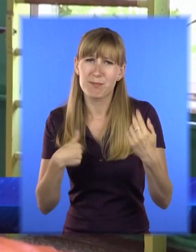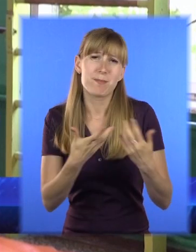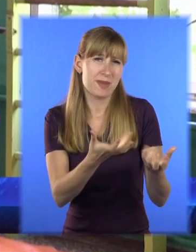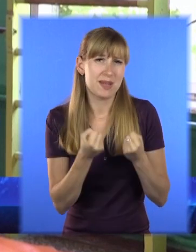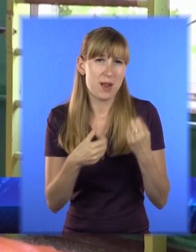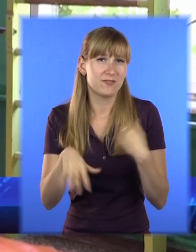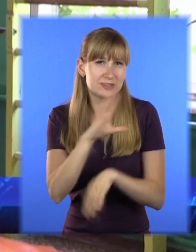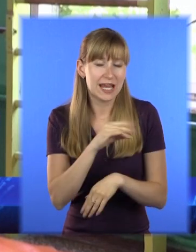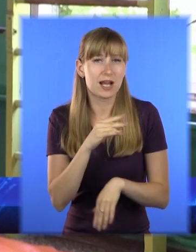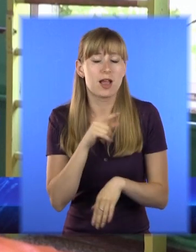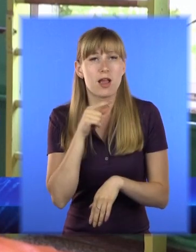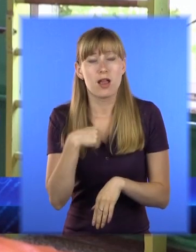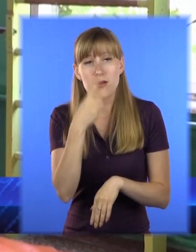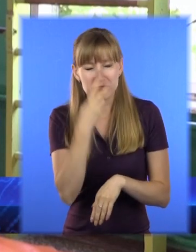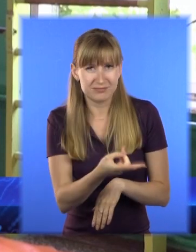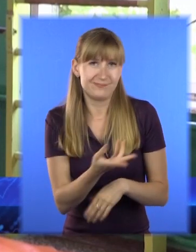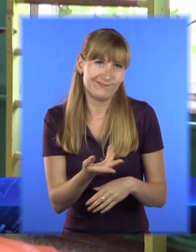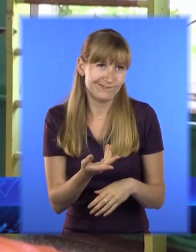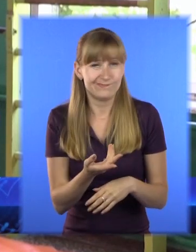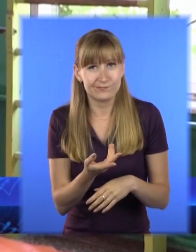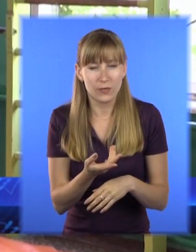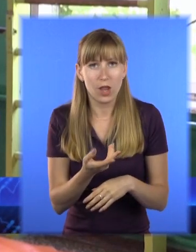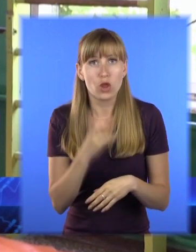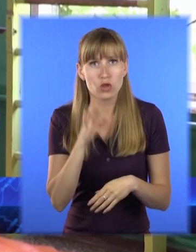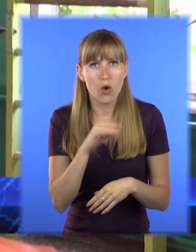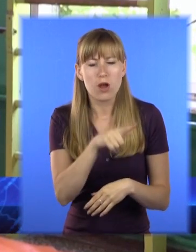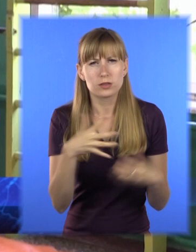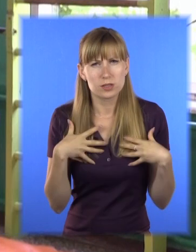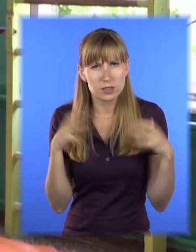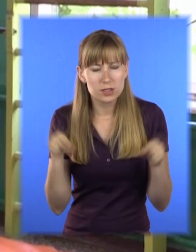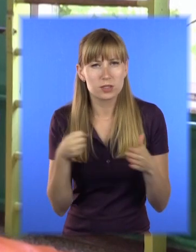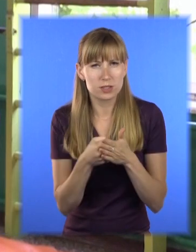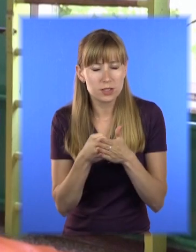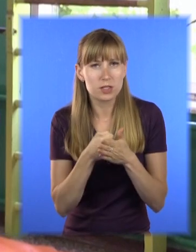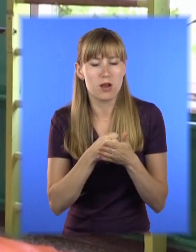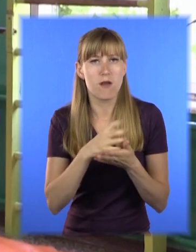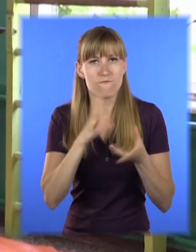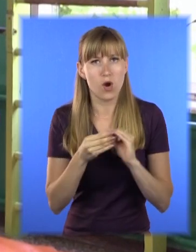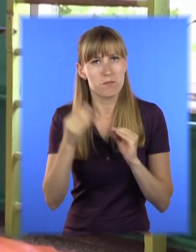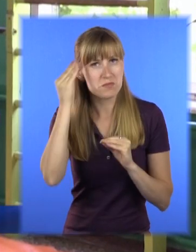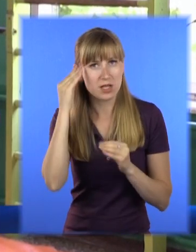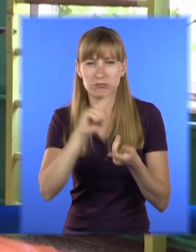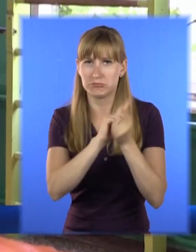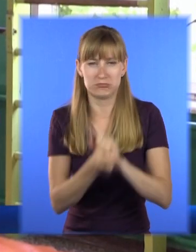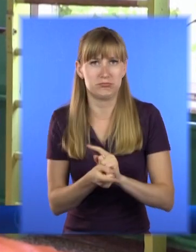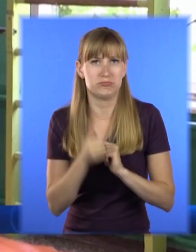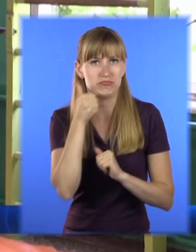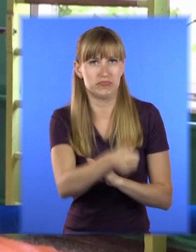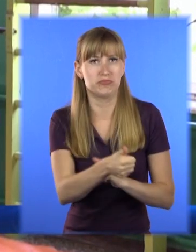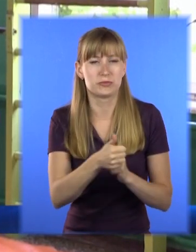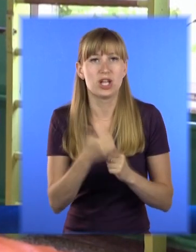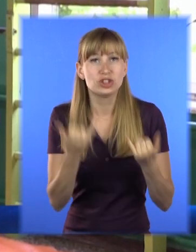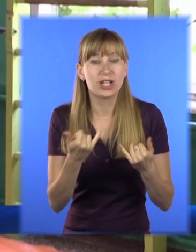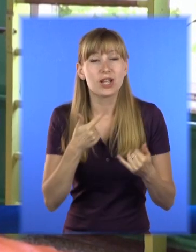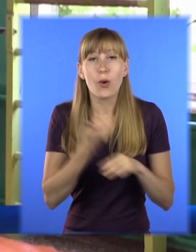ми приймаємо всіх. Вона прийшла, за счет своєї трудолюбия, вона заставила мене поміняти мнення. Зараз